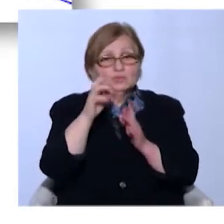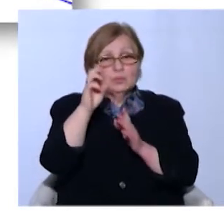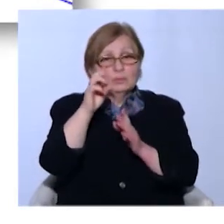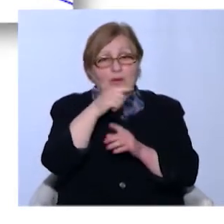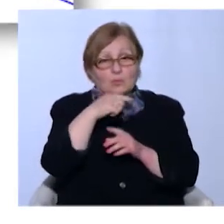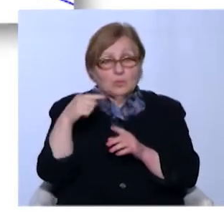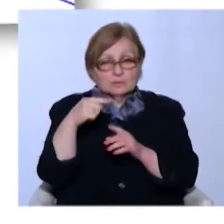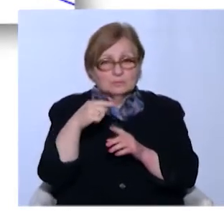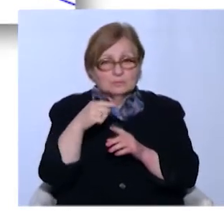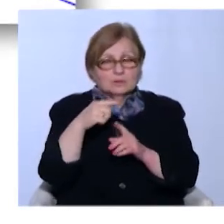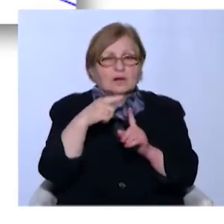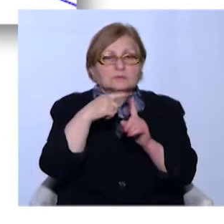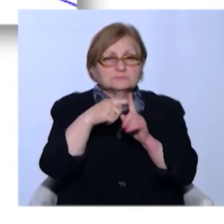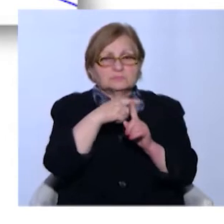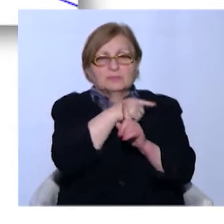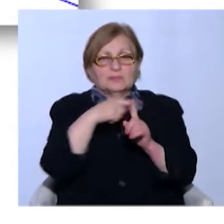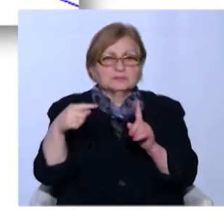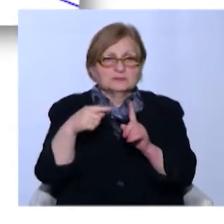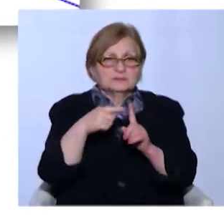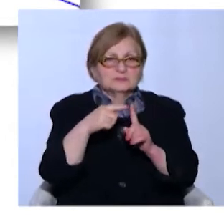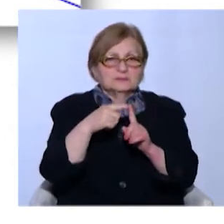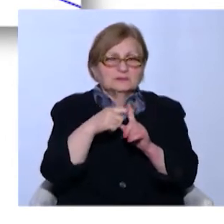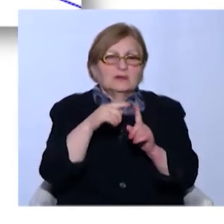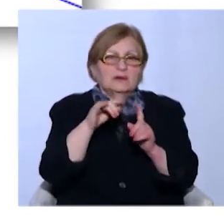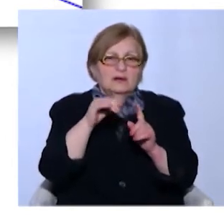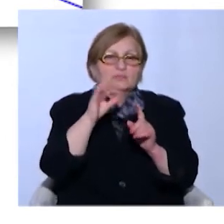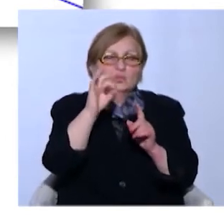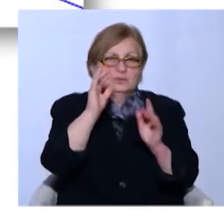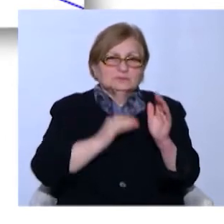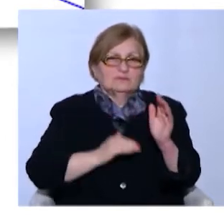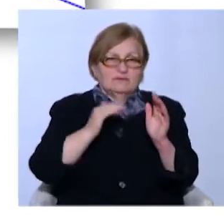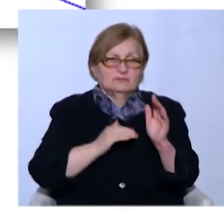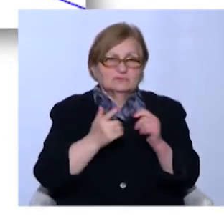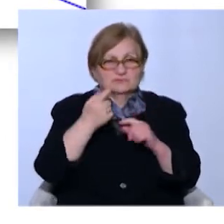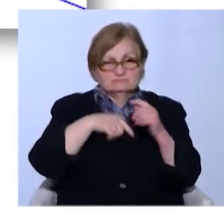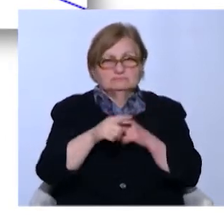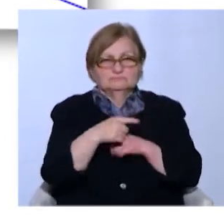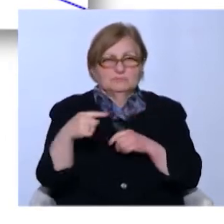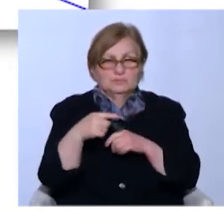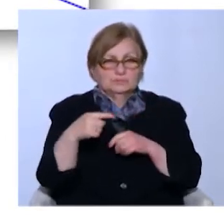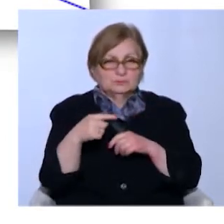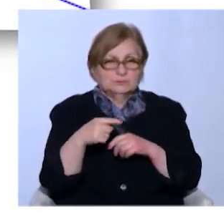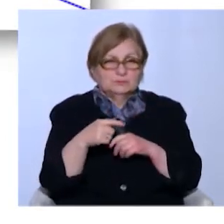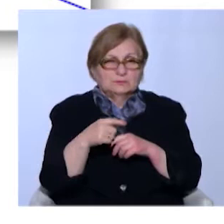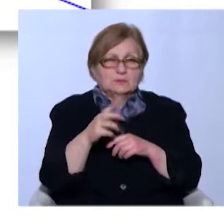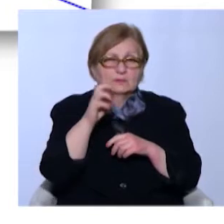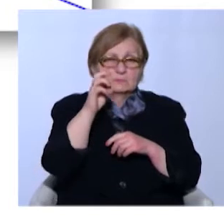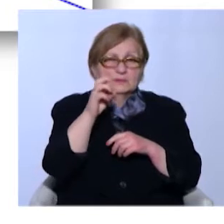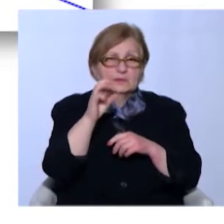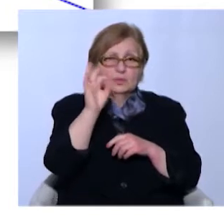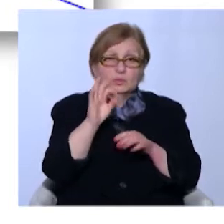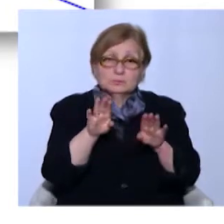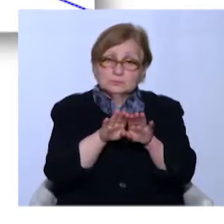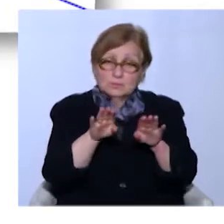უარყოფითი არის, მაშინ წრფე გადაკვეთს Y ღერძს ნულის ქვემოთ, ანუ მის უარყოფით მხარეს. ხოლო თუ B ნულის ტოლია,